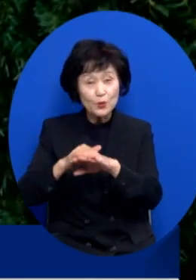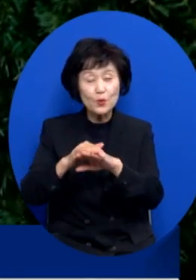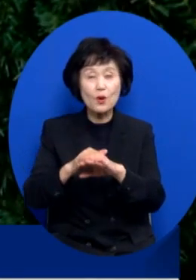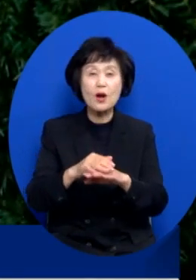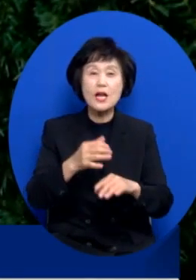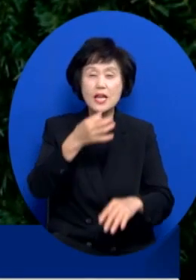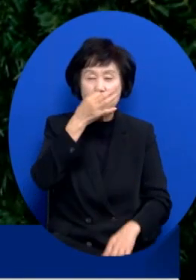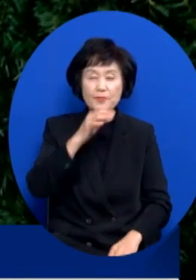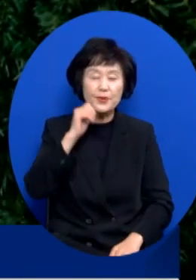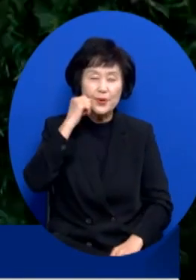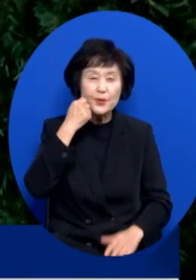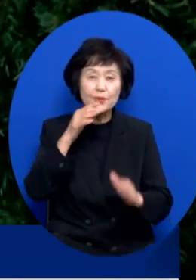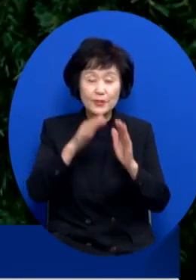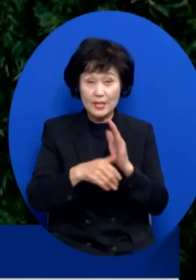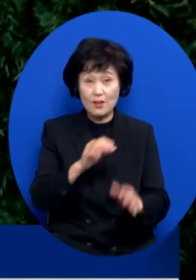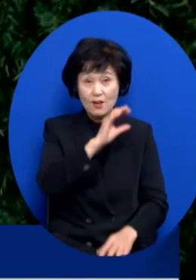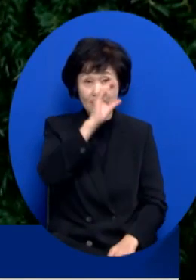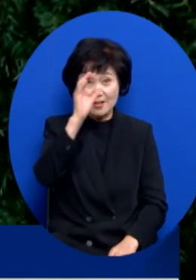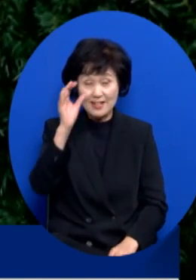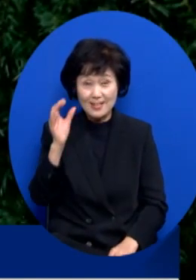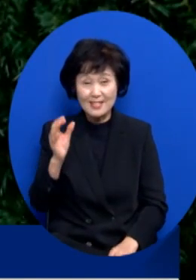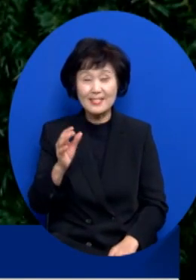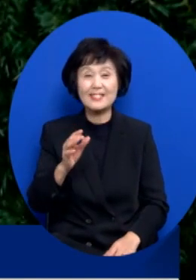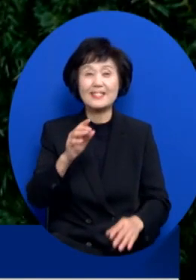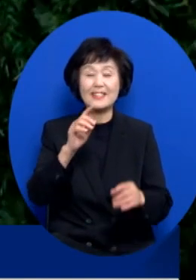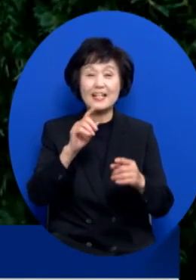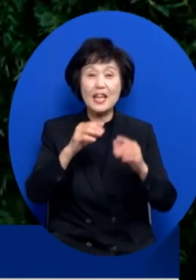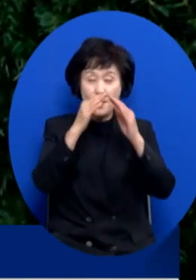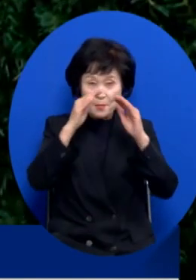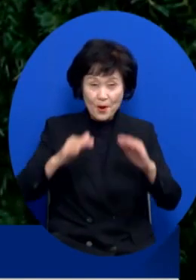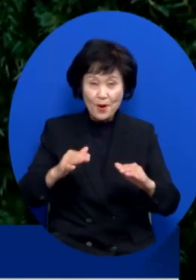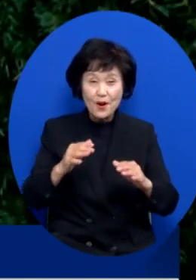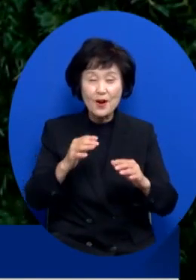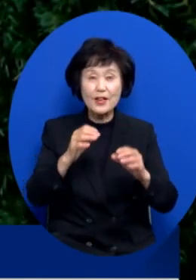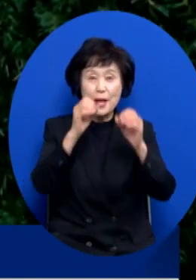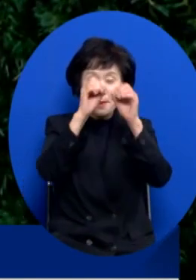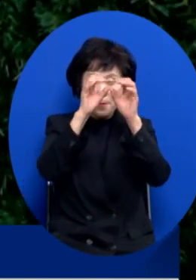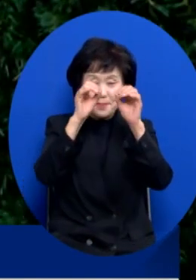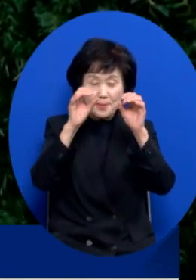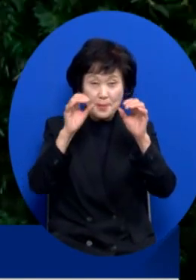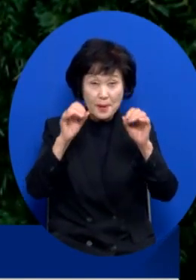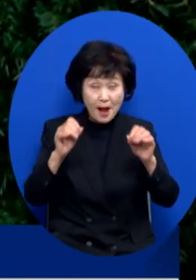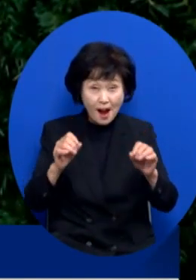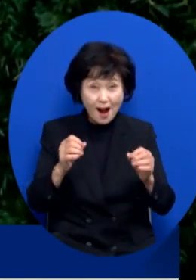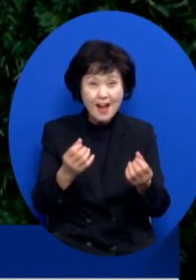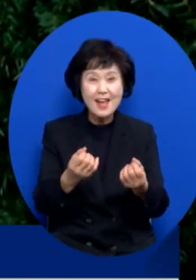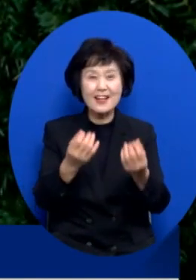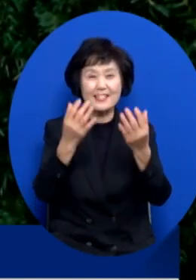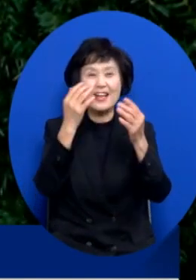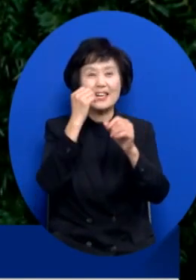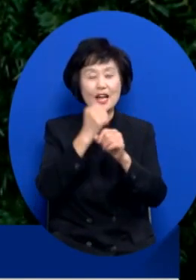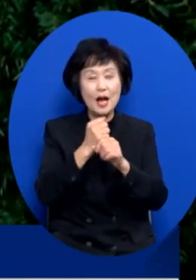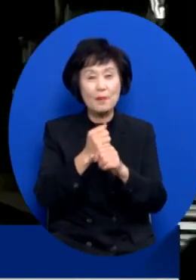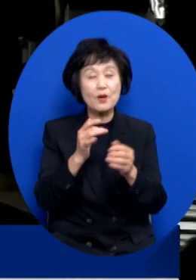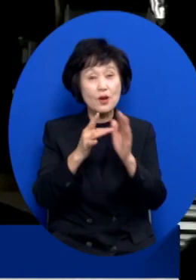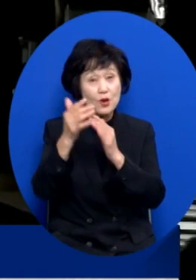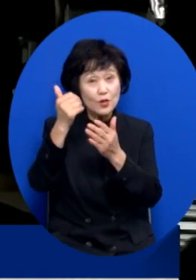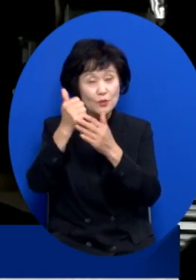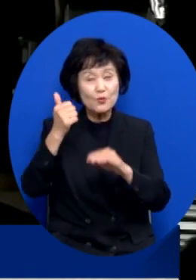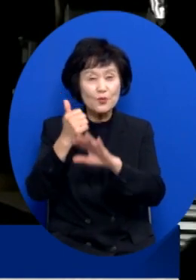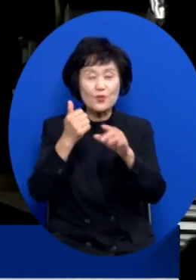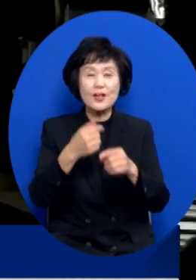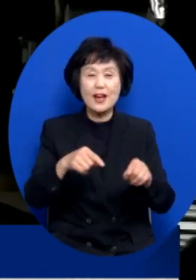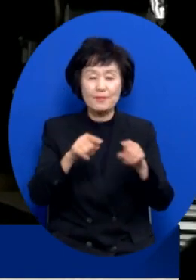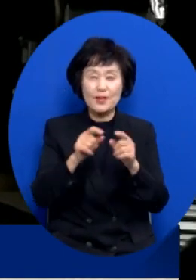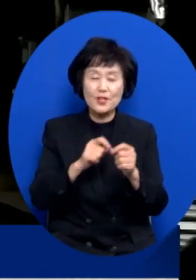이 성탄절의 트리의 불을 밝히면서 다시 한번 우리 주님이 우리와 함께 하시며 영원한 구원주가 되시는